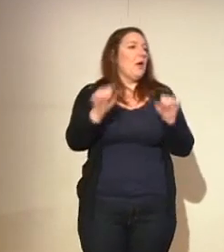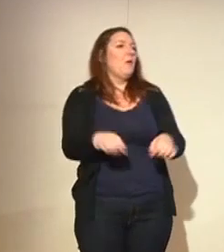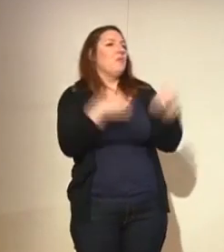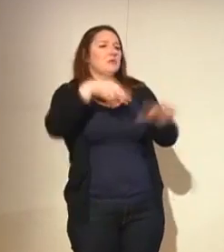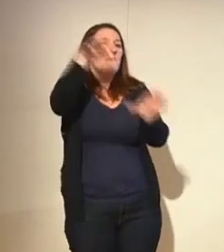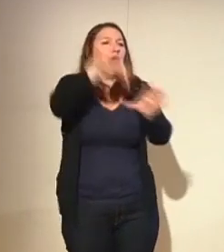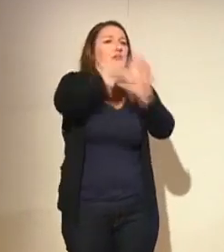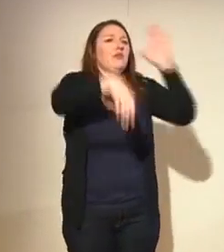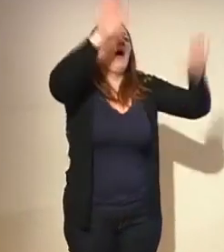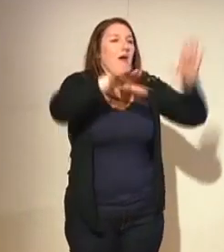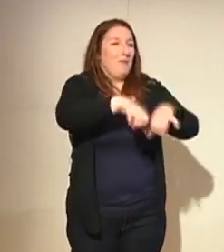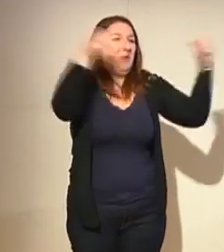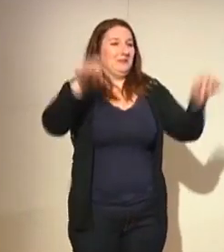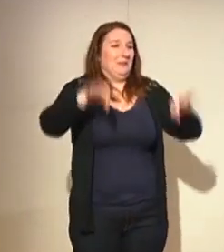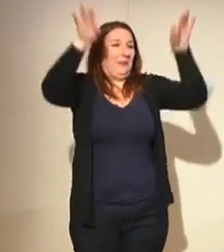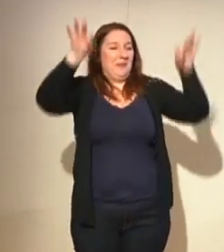pause